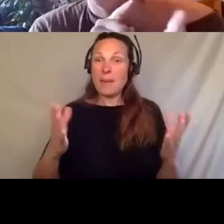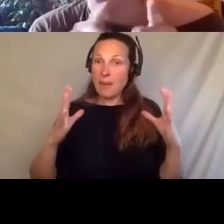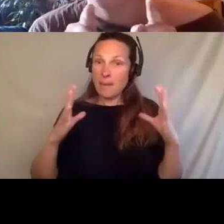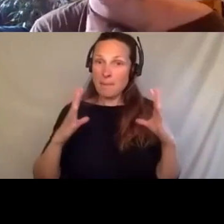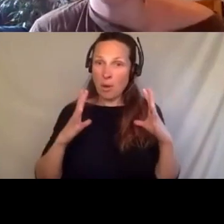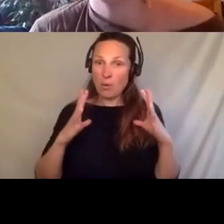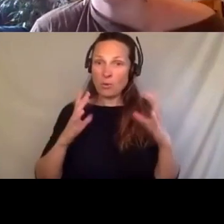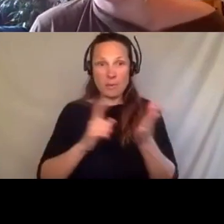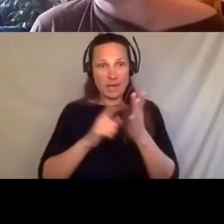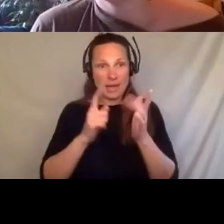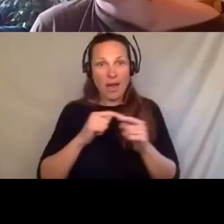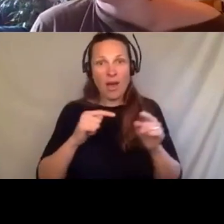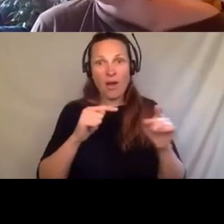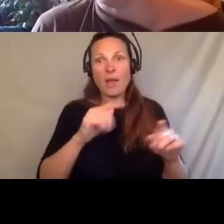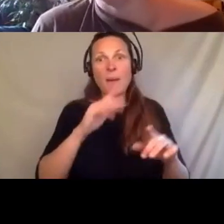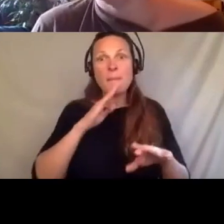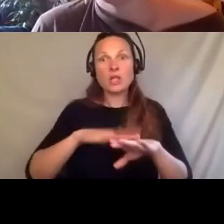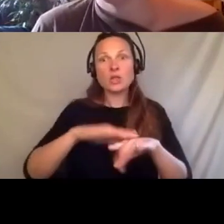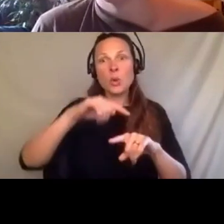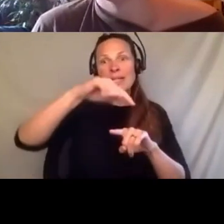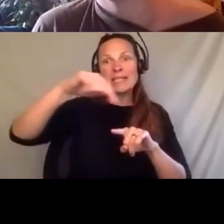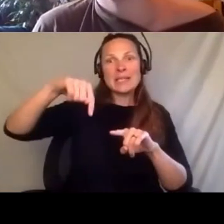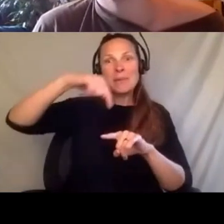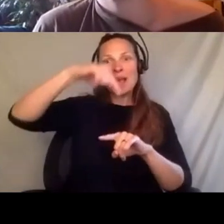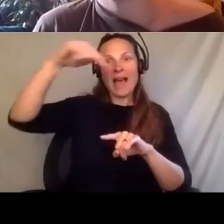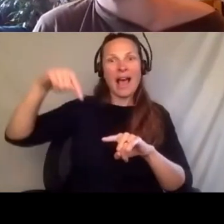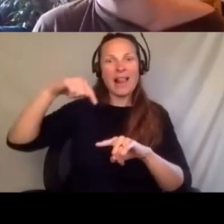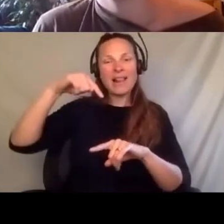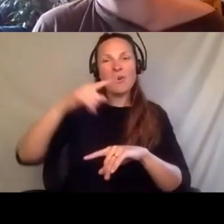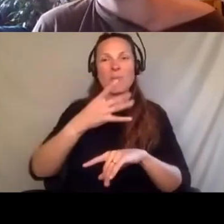retour, on va voir la spirale des fines herbes.